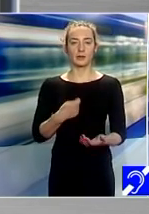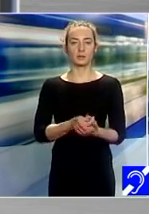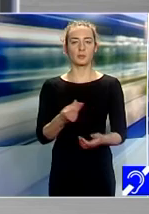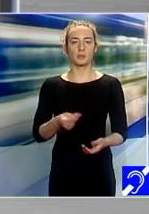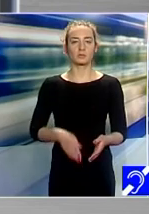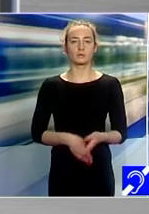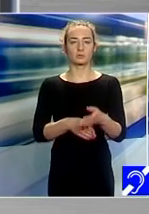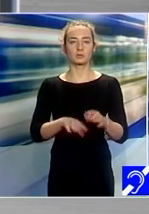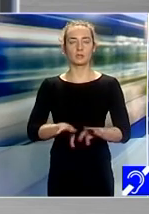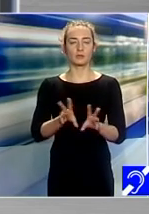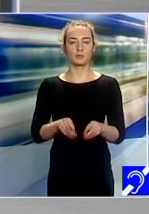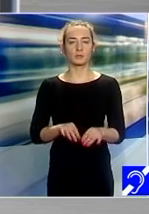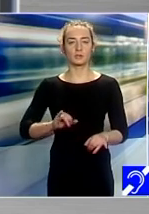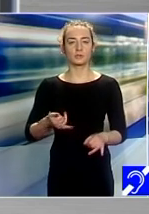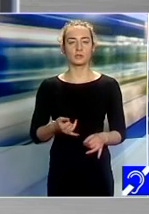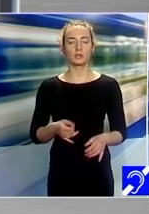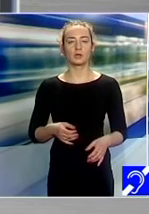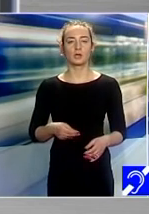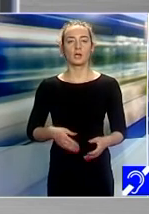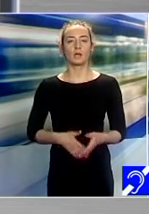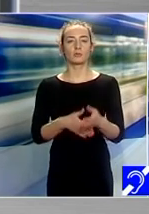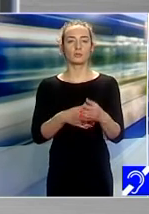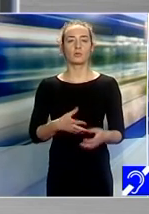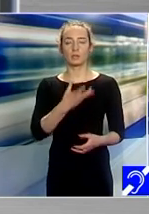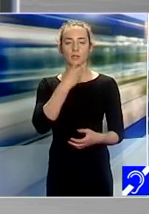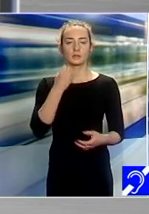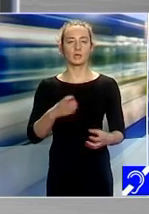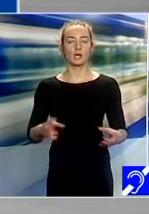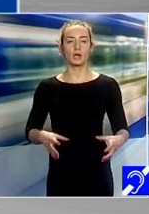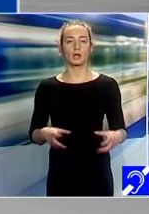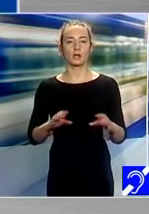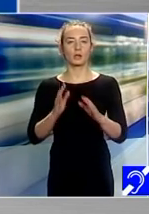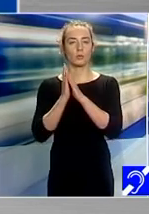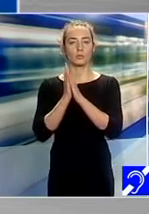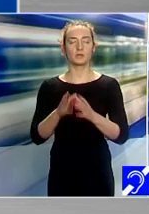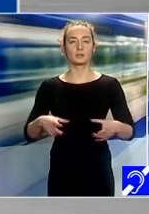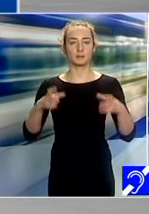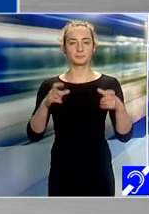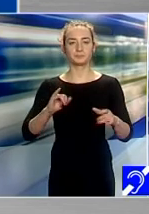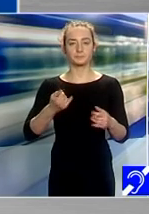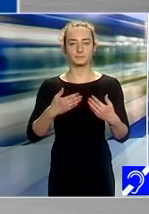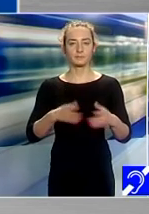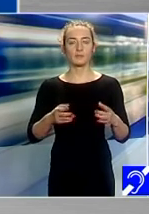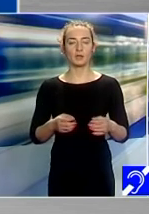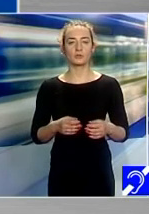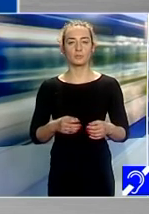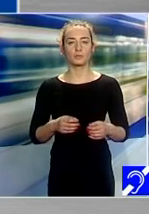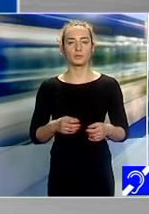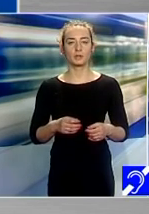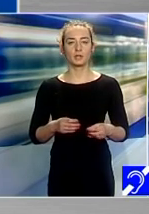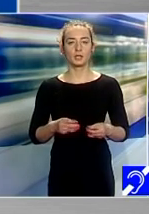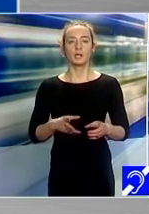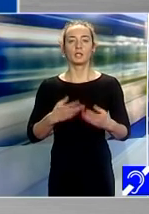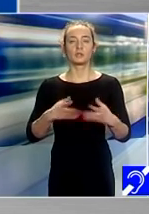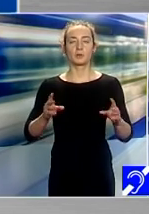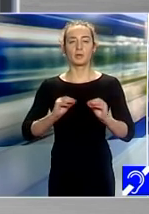susținerea familiei și ajutorului pentru încălzirea locuinței. De asemenea, din 2016 a apărut și un stimulent